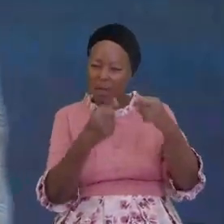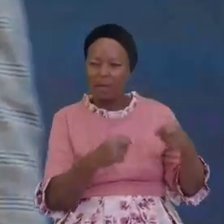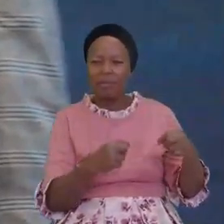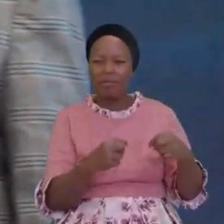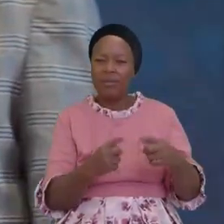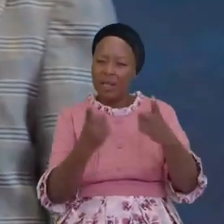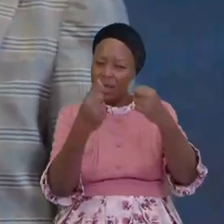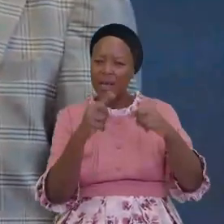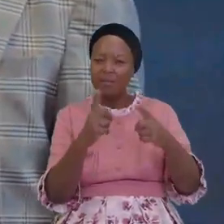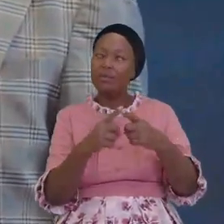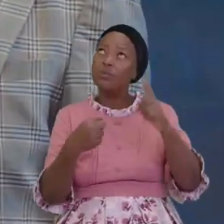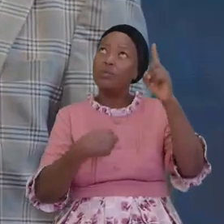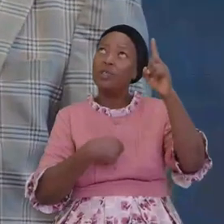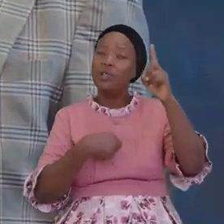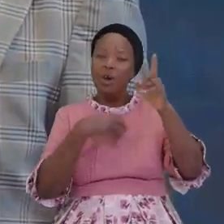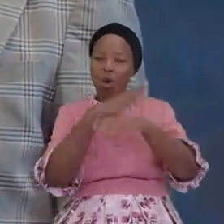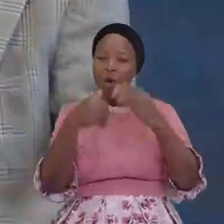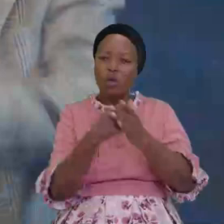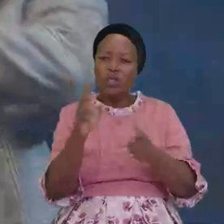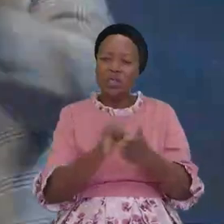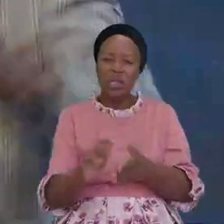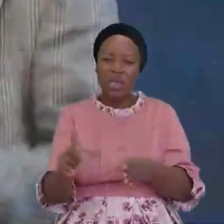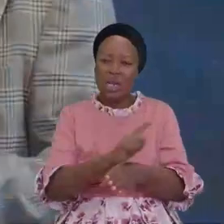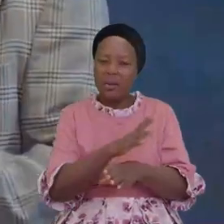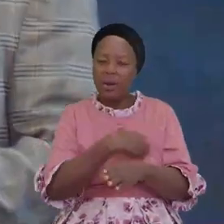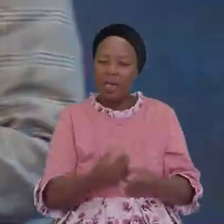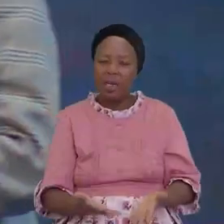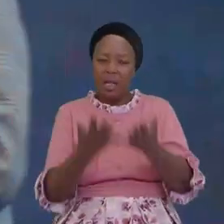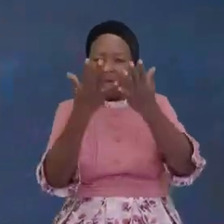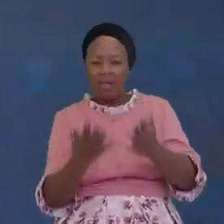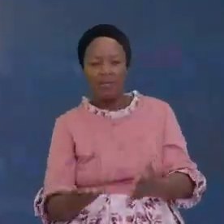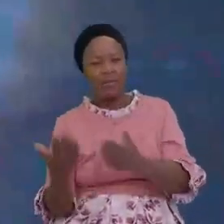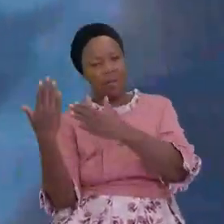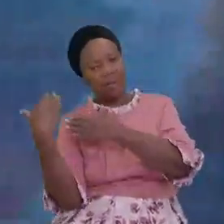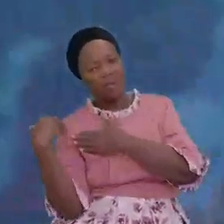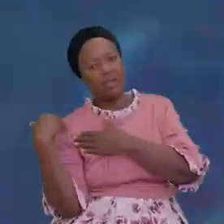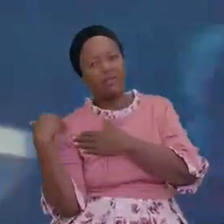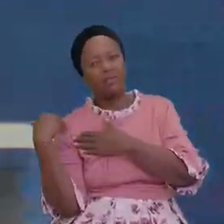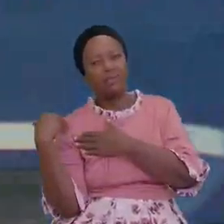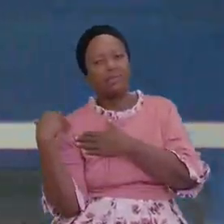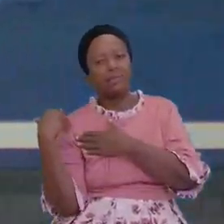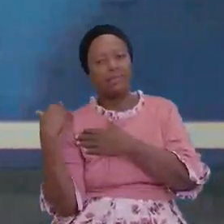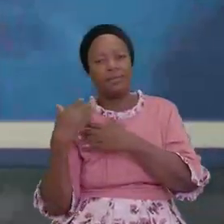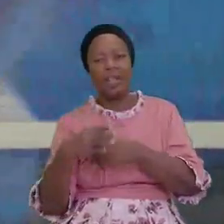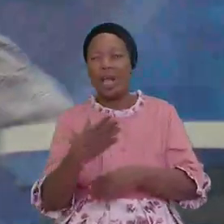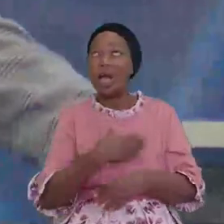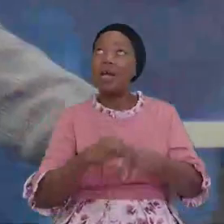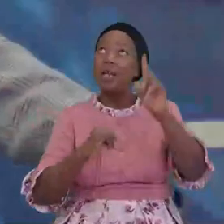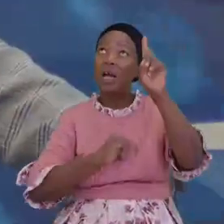Le Seigneur dit, viens, venez, venez à moi, vous tous qui êtes fatigués et